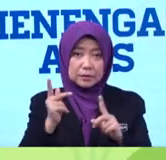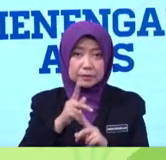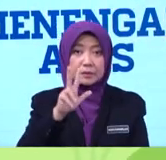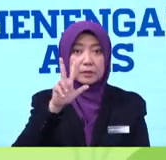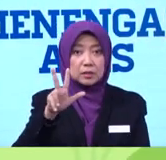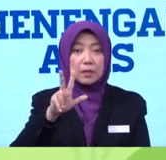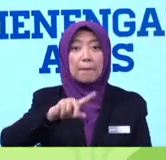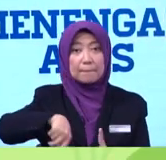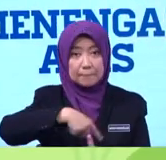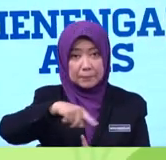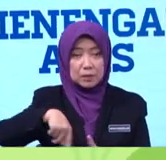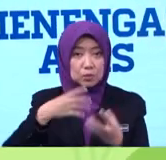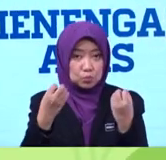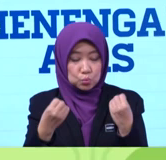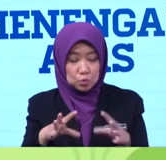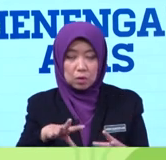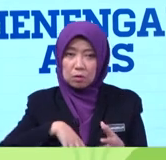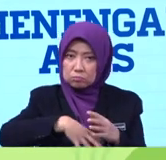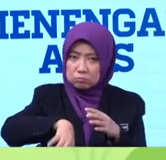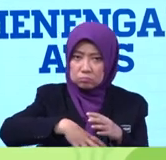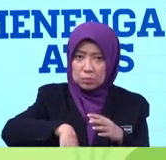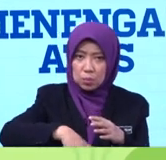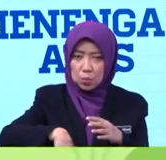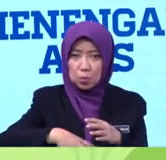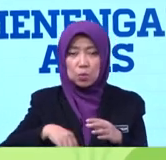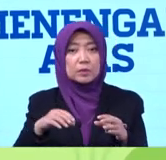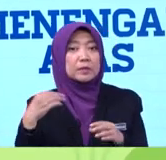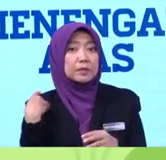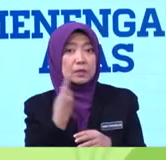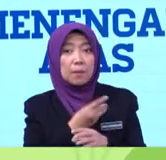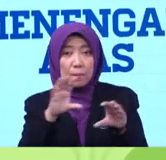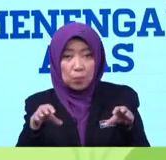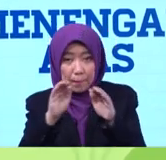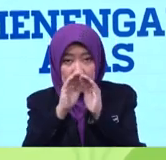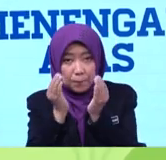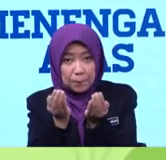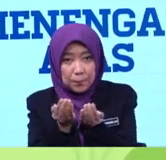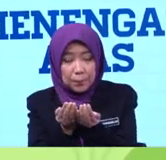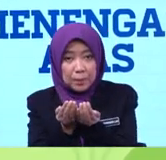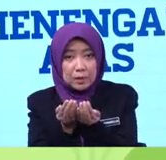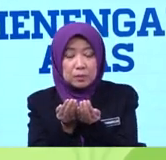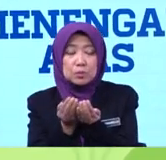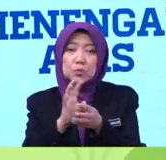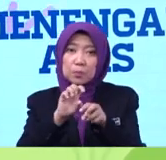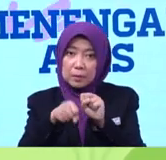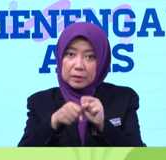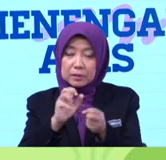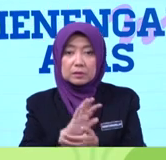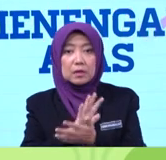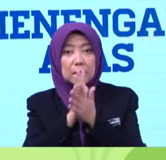kita sudah gaul sehingga Sebati kita bulat kan campuran supaya menjadi